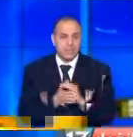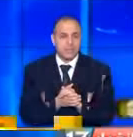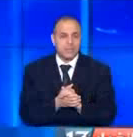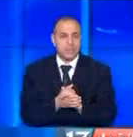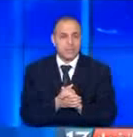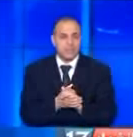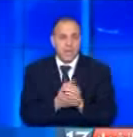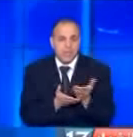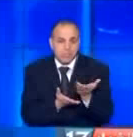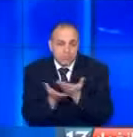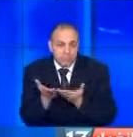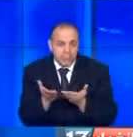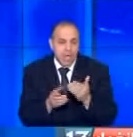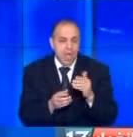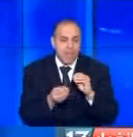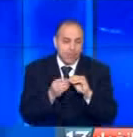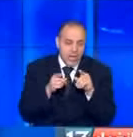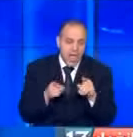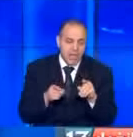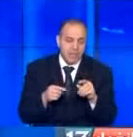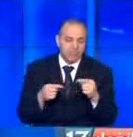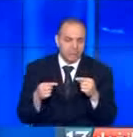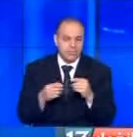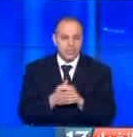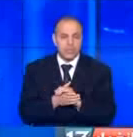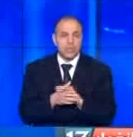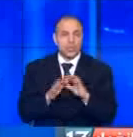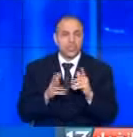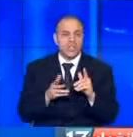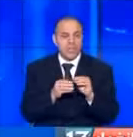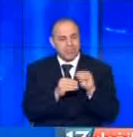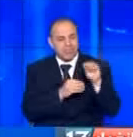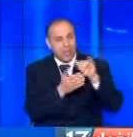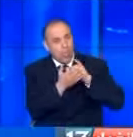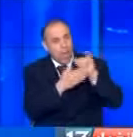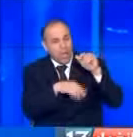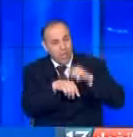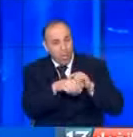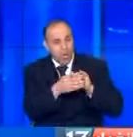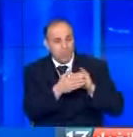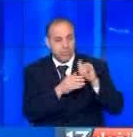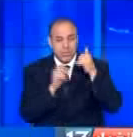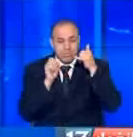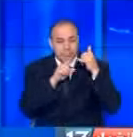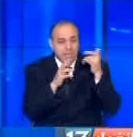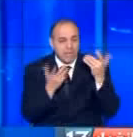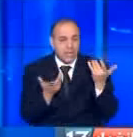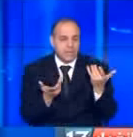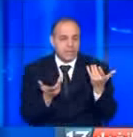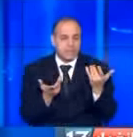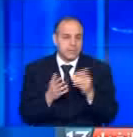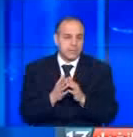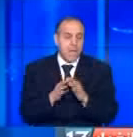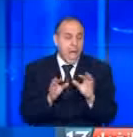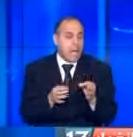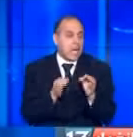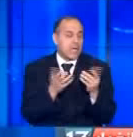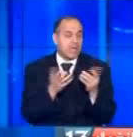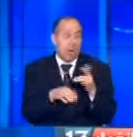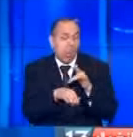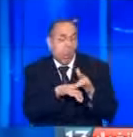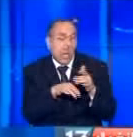خاصة السادة موجودات أجنبية مثلا التونس الذين برمجوا رحلاتهم. احنا رو الاشكال هذه رو الاشكال القديم شوية، مش